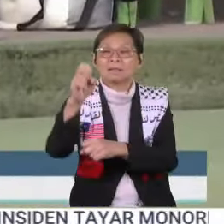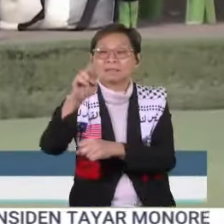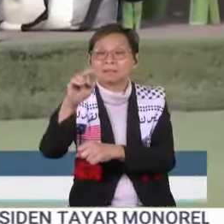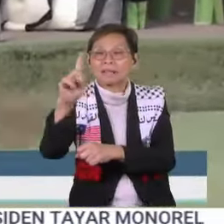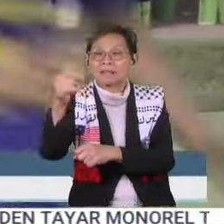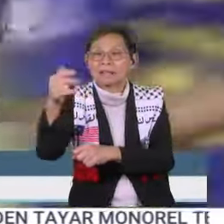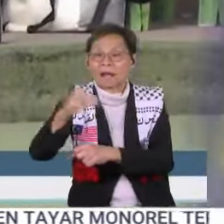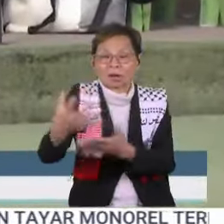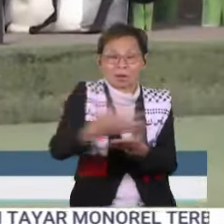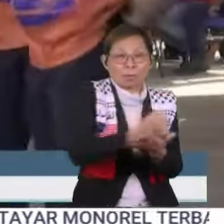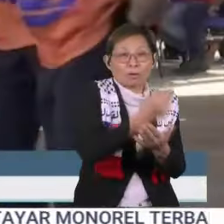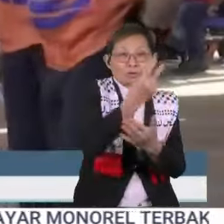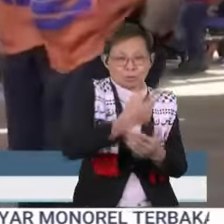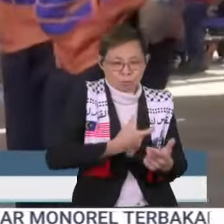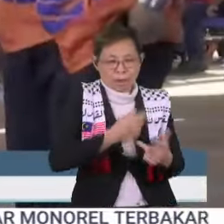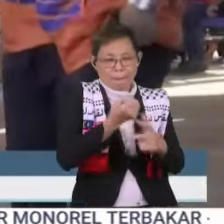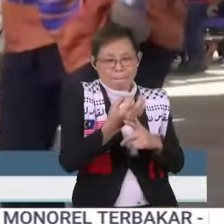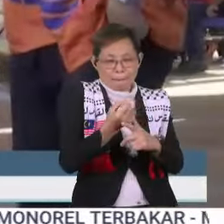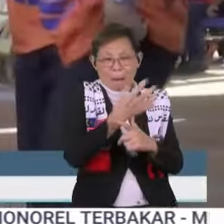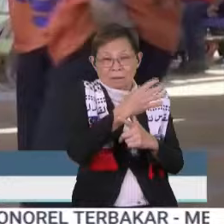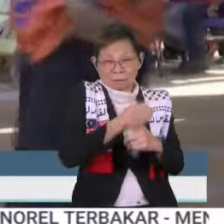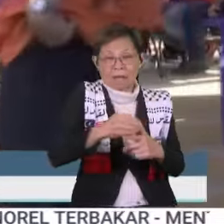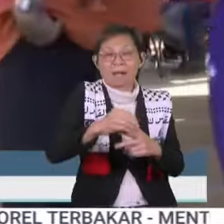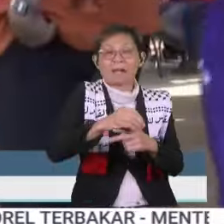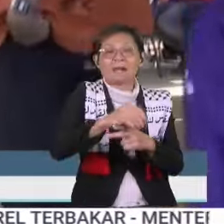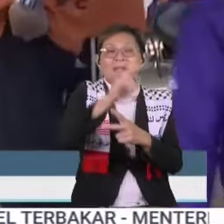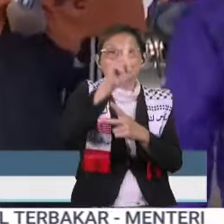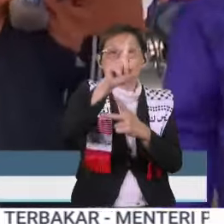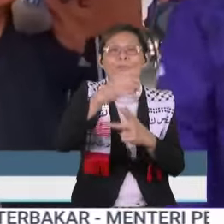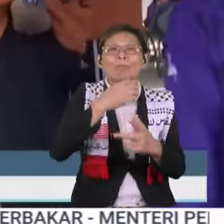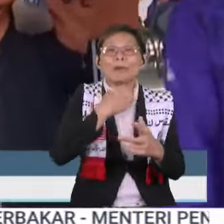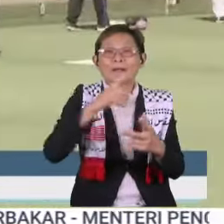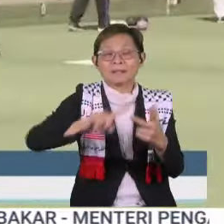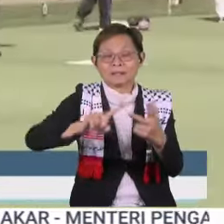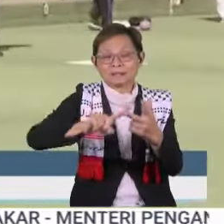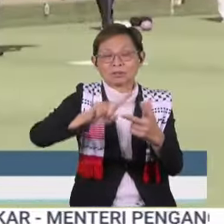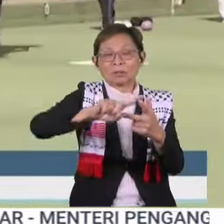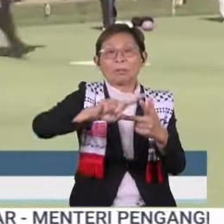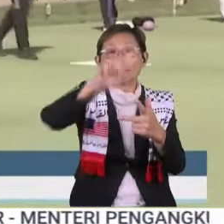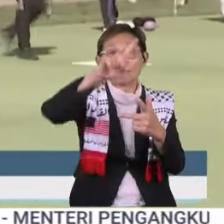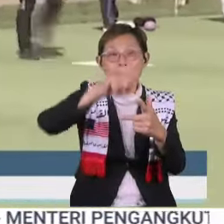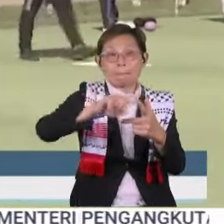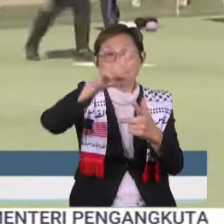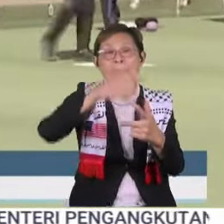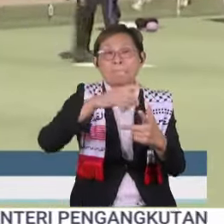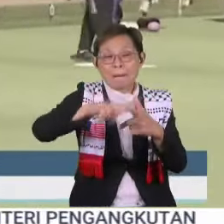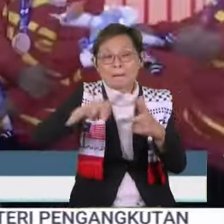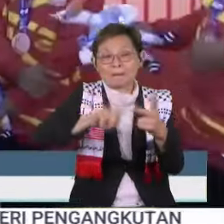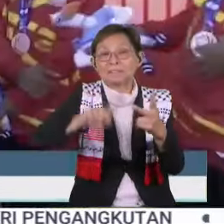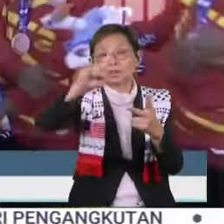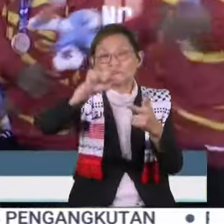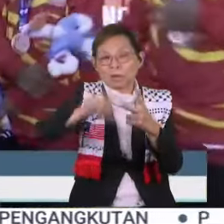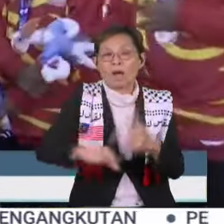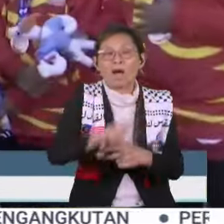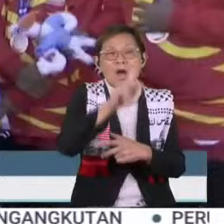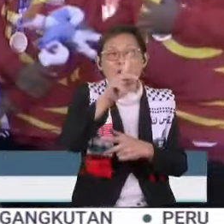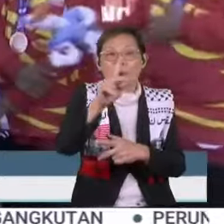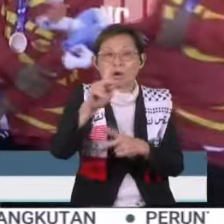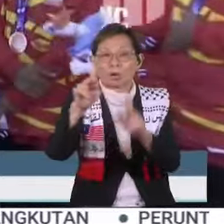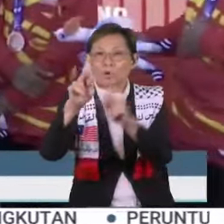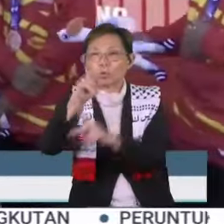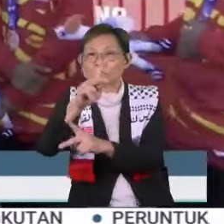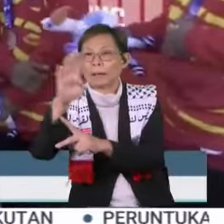dengan kutipan dua pingat emas serta masing-masing satu perak dan gangsa. Sementara tempat ketiga daerah Kota Belud dengan dua emas